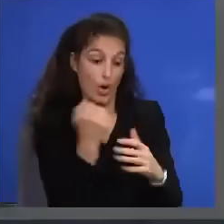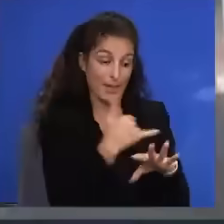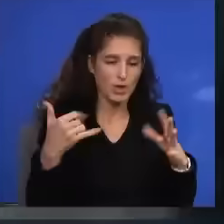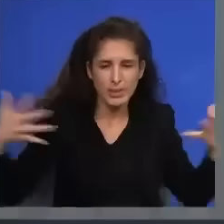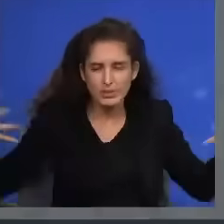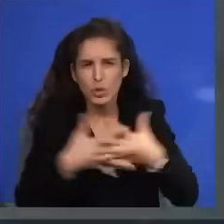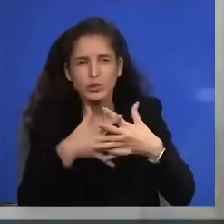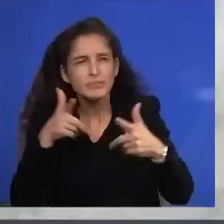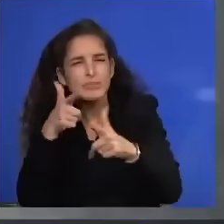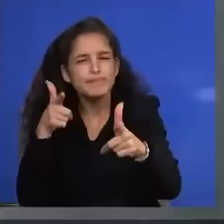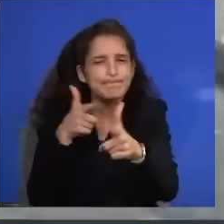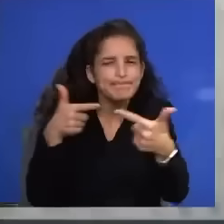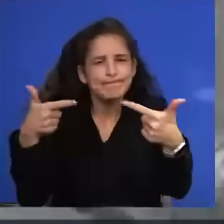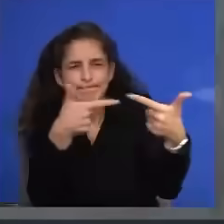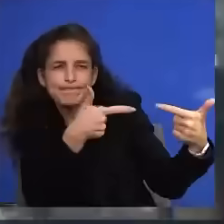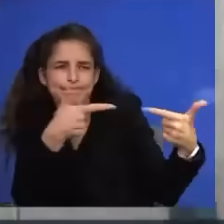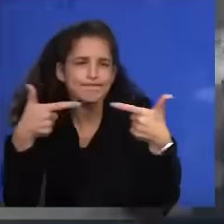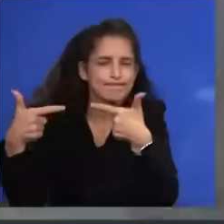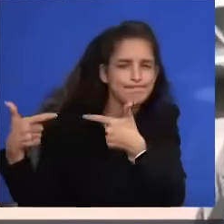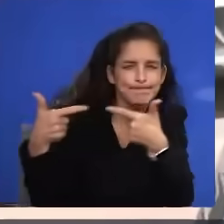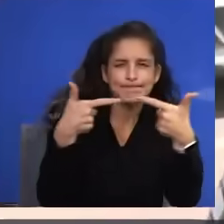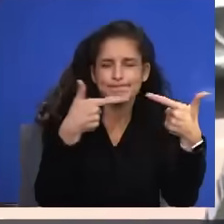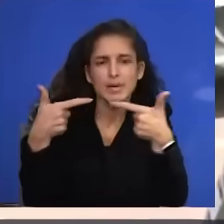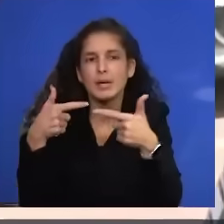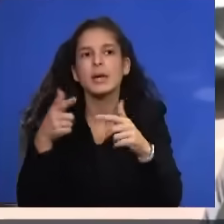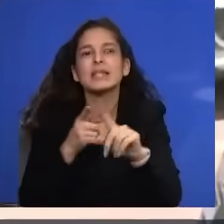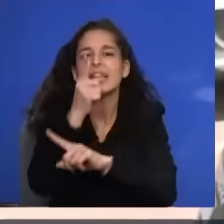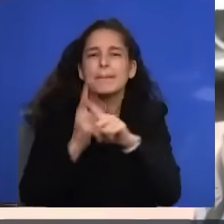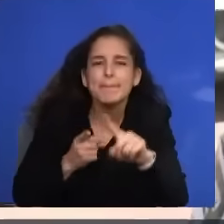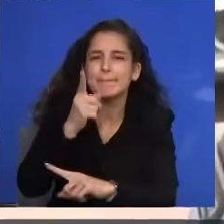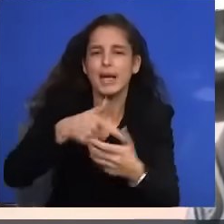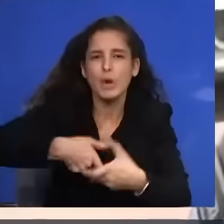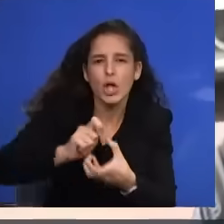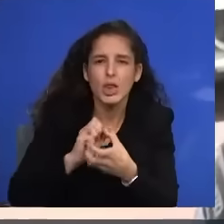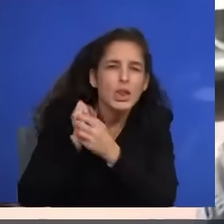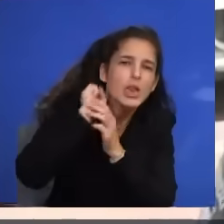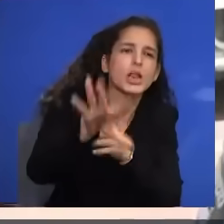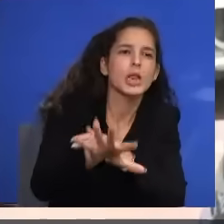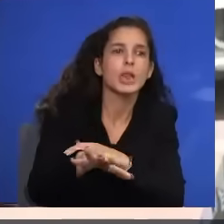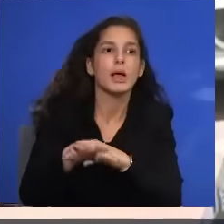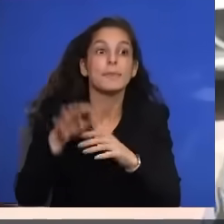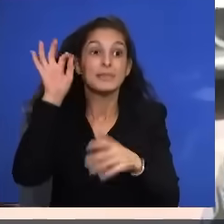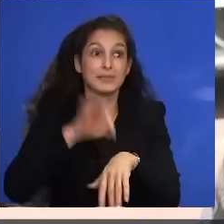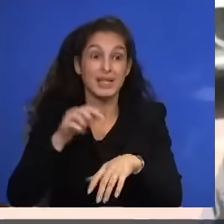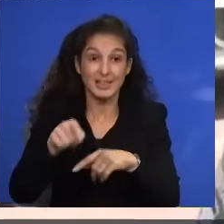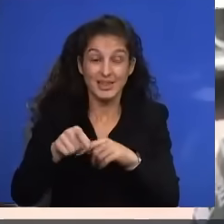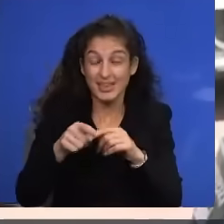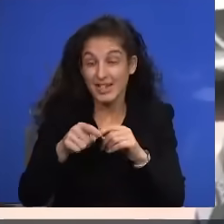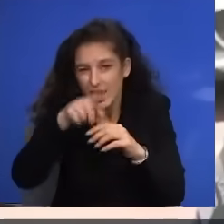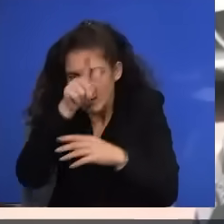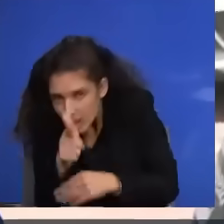נגד המחבלים שיורים עליהם טילים ומשליכים רימונים. בעצם בזמן ההנמכת קומה כנראה שהמחבלים מזהים אותנו ומתחילים לבצע